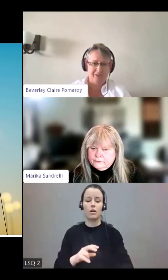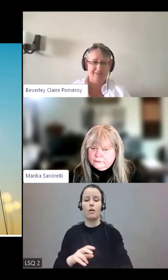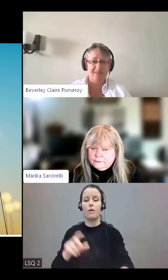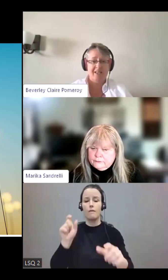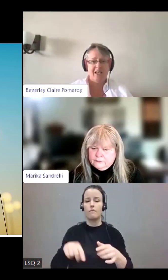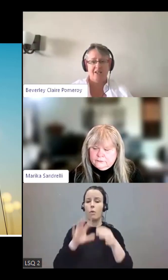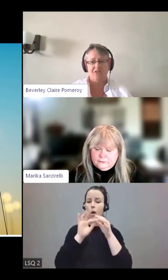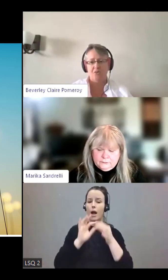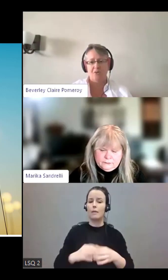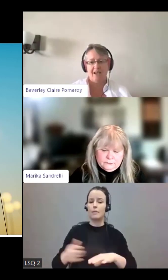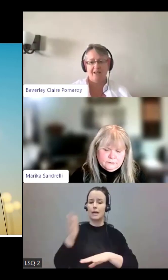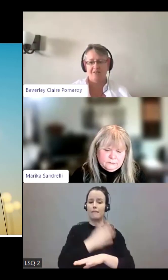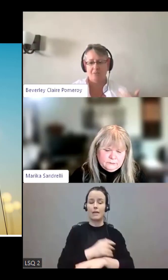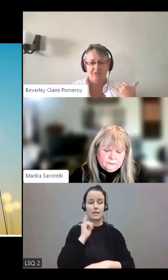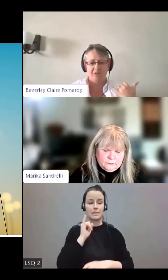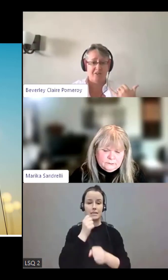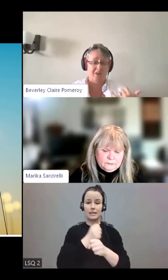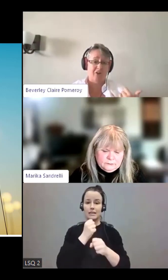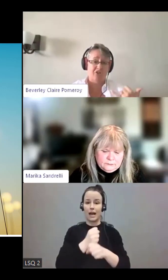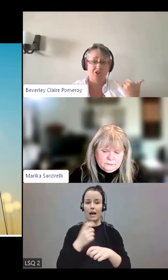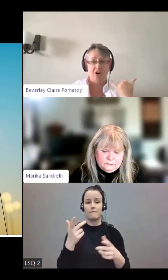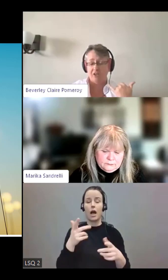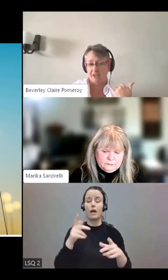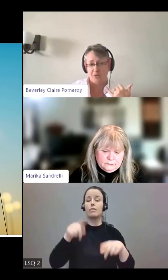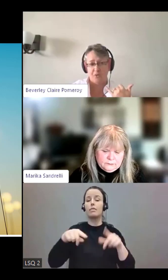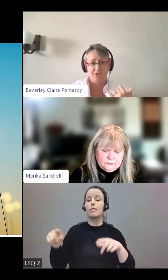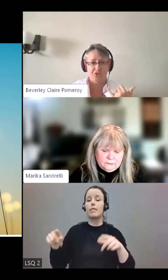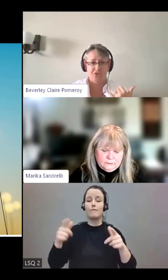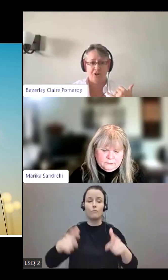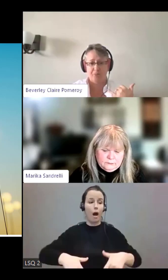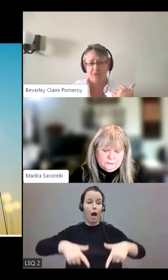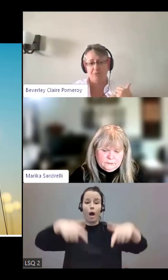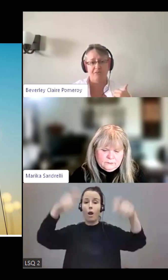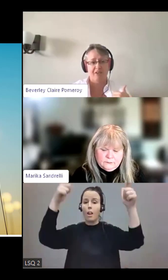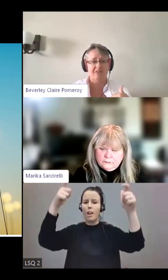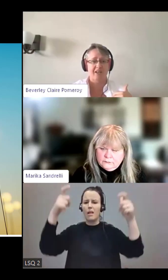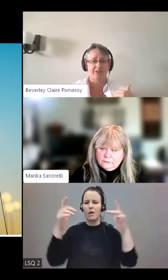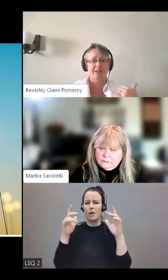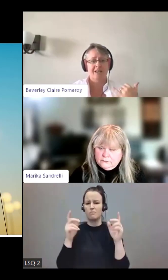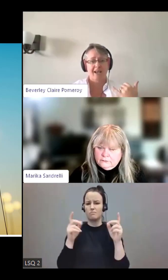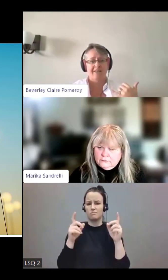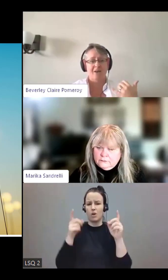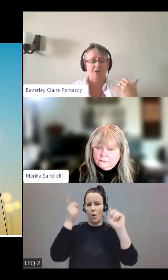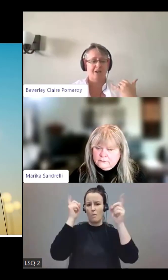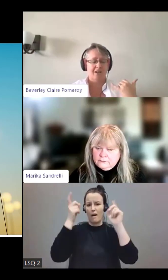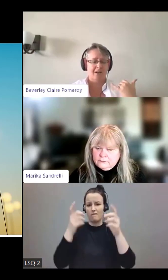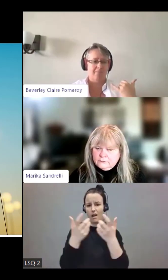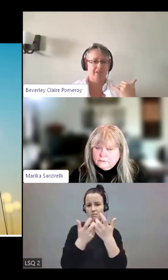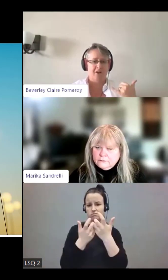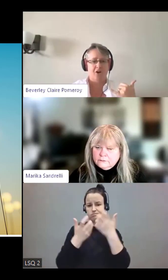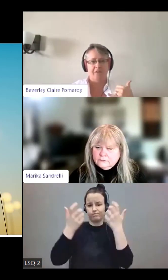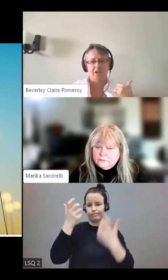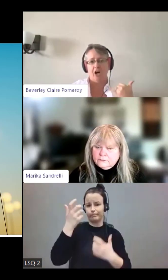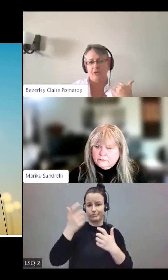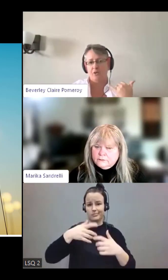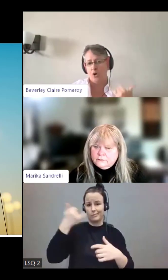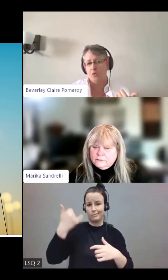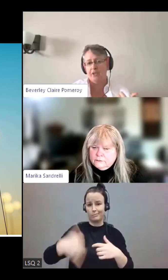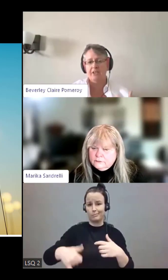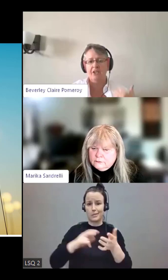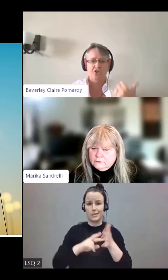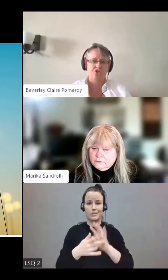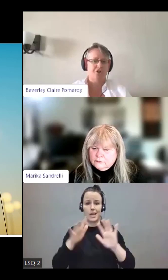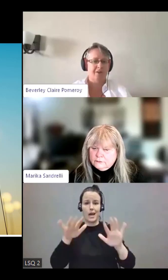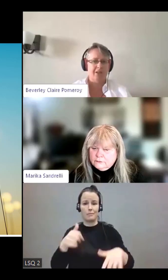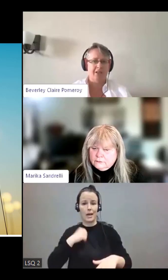il y a eu des résidents qui appelaient les chercheurs et ils étaient sur audio seulement pendant les rencontres. Donc,